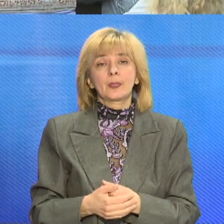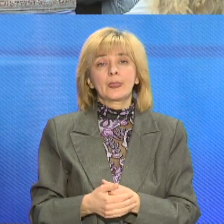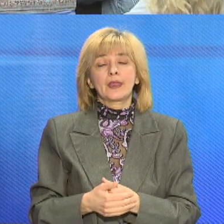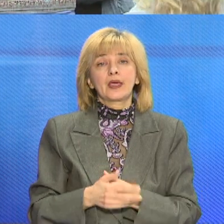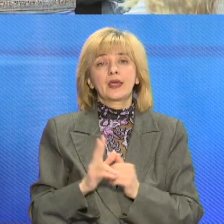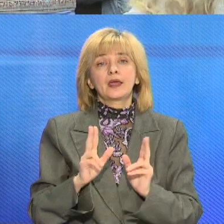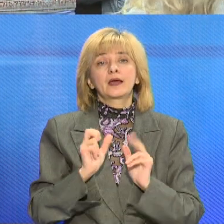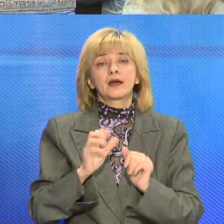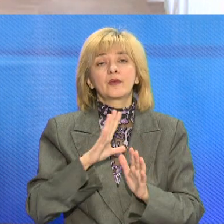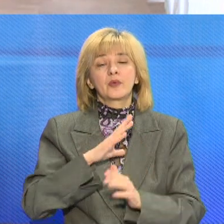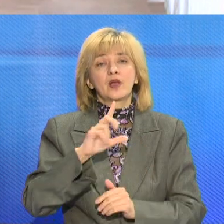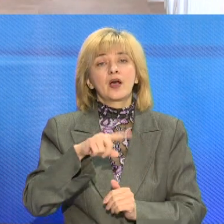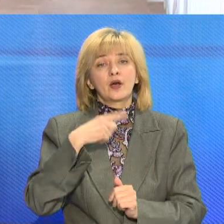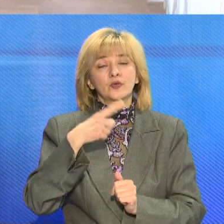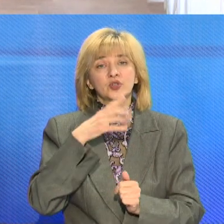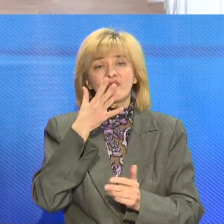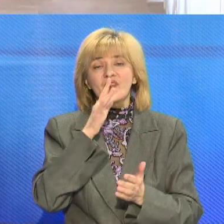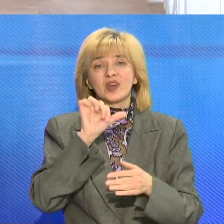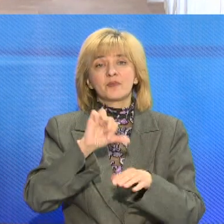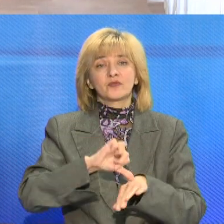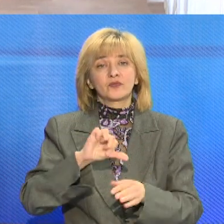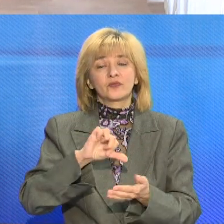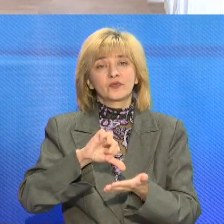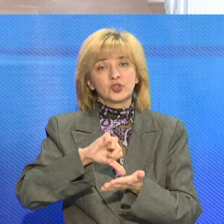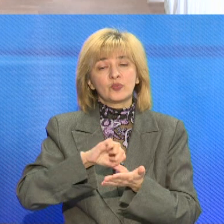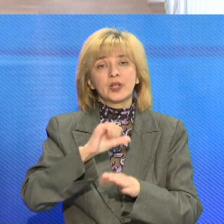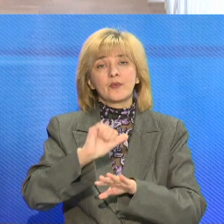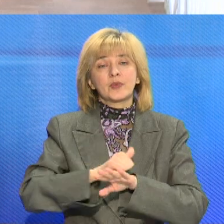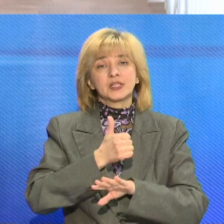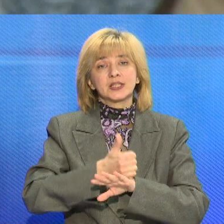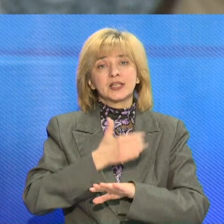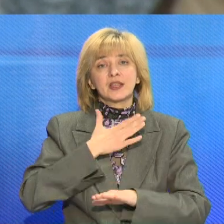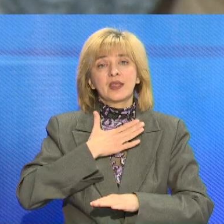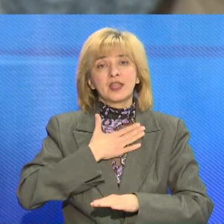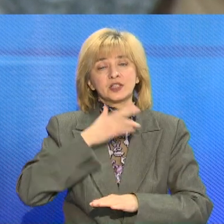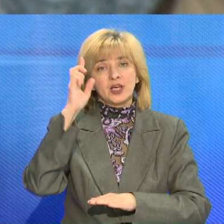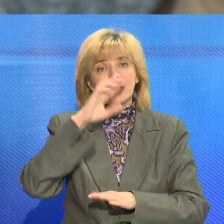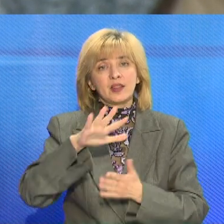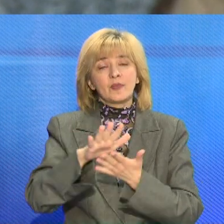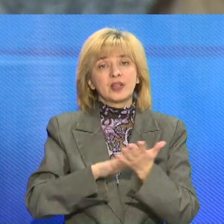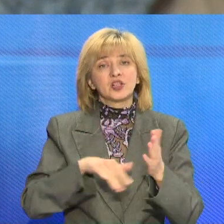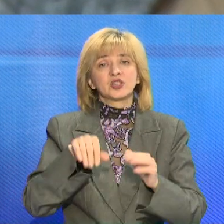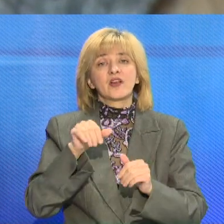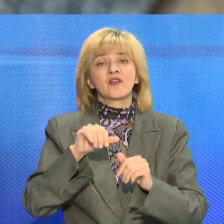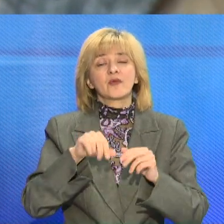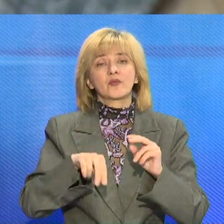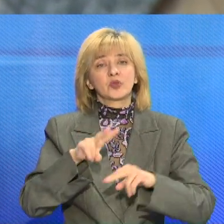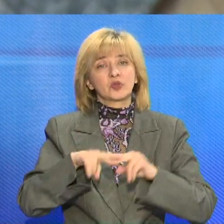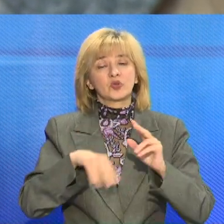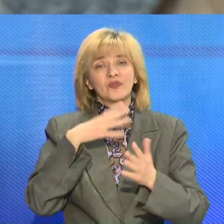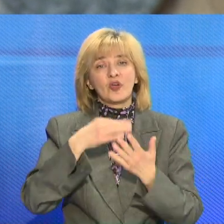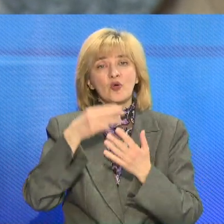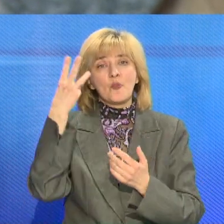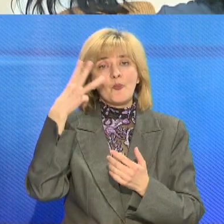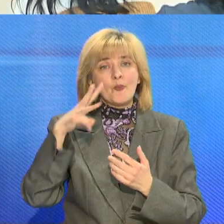Як было агучана падчас выступлення прэзідэнта, наша краіна працягвае будаваць сваю мадэль дзяржаўнасці і стаіць на парозе